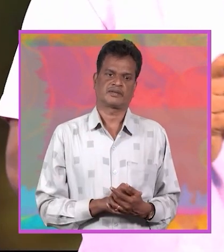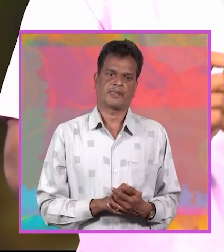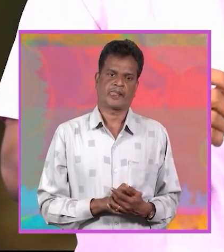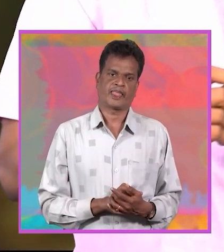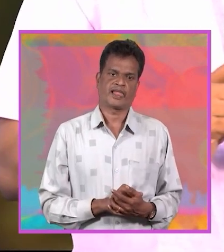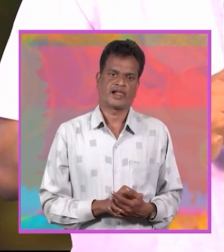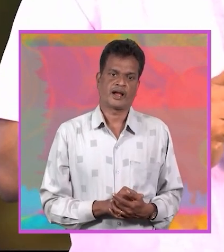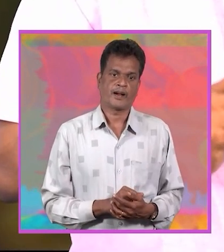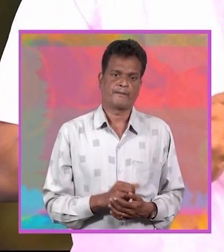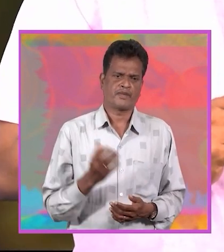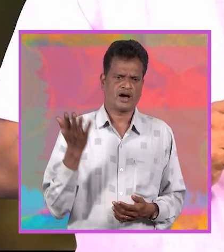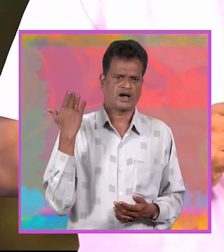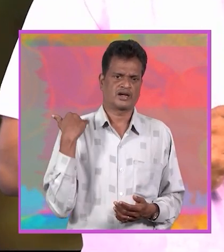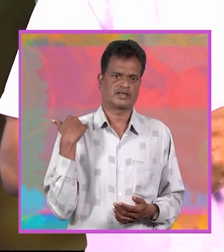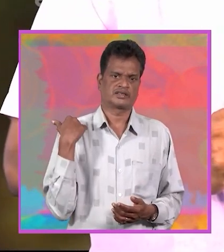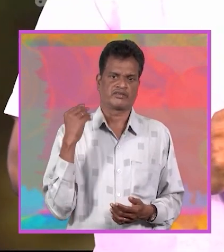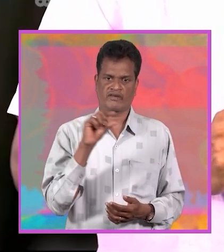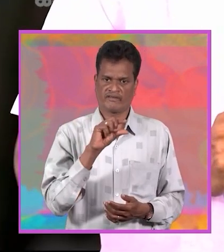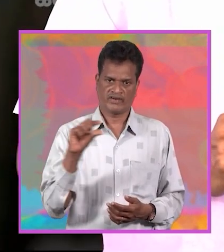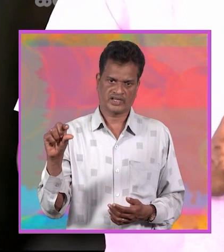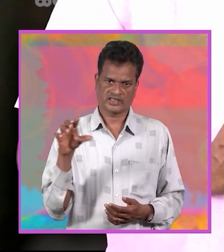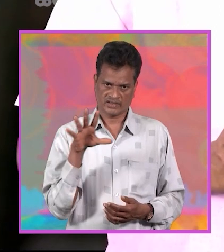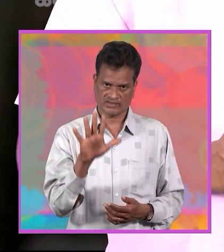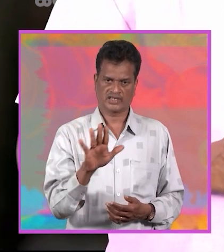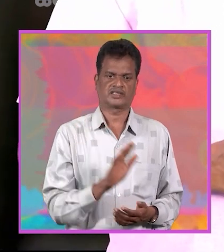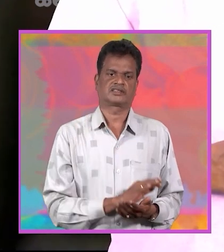மாலை என்ற சொல் அந்த வாக்கியத்தில் வந்திருப்பதால்